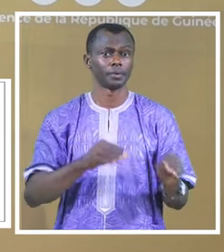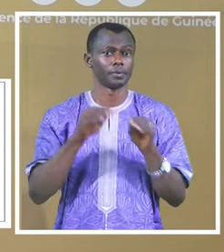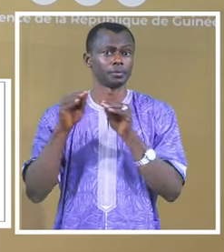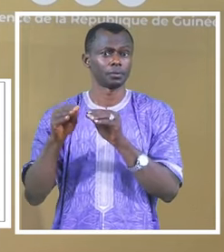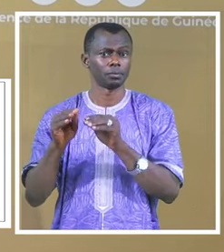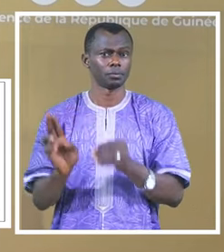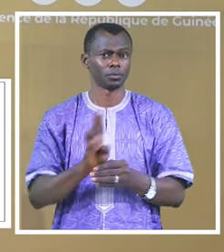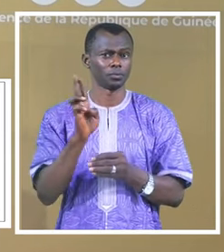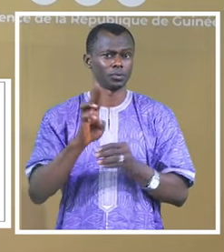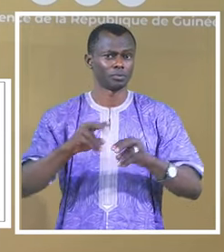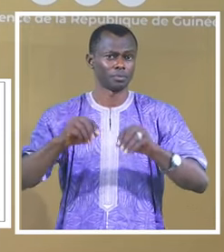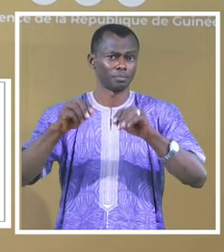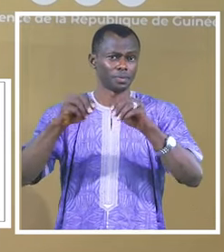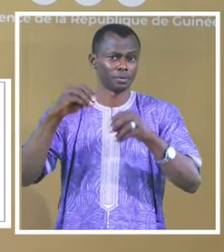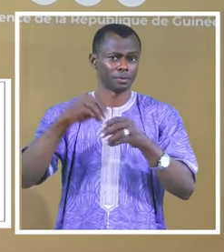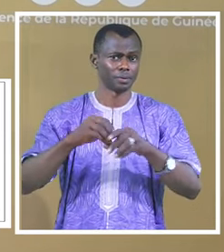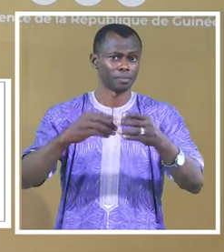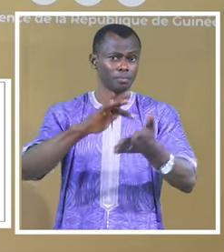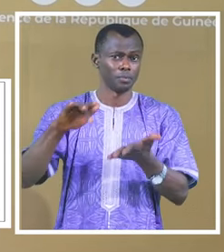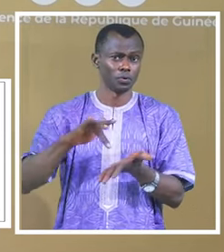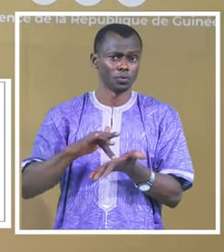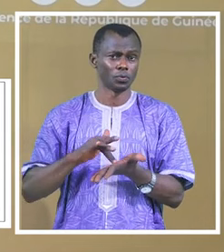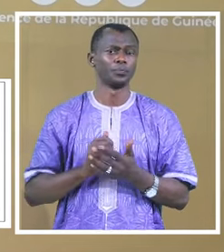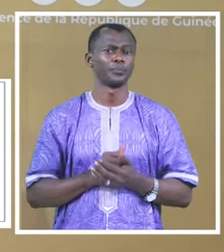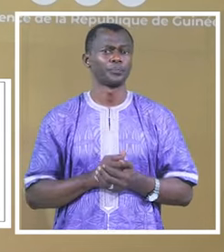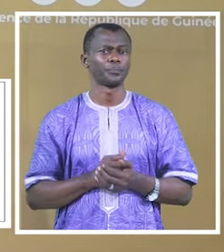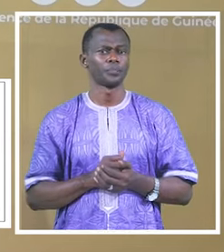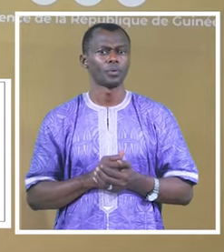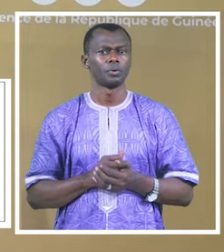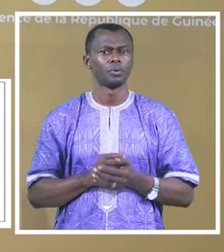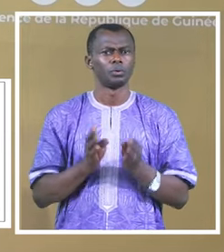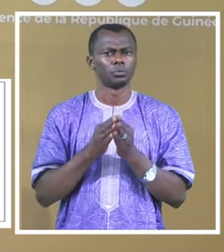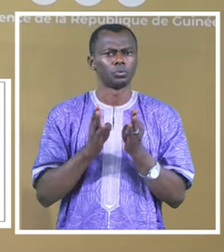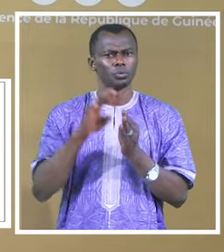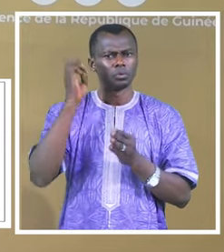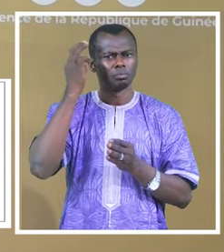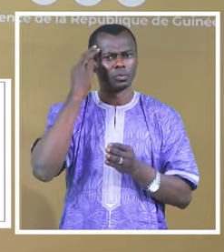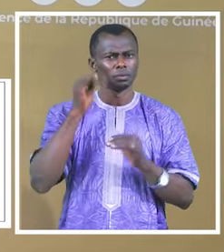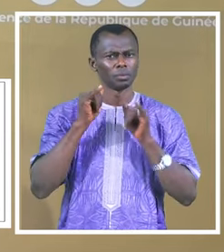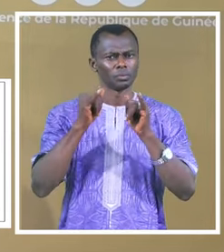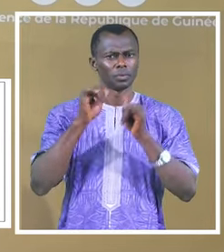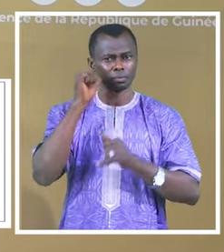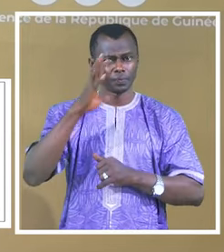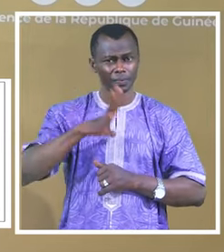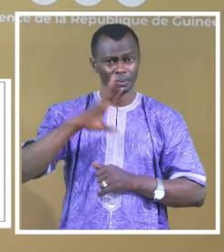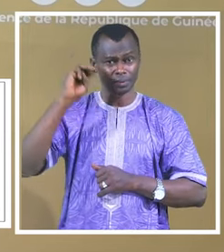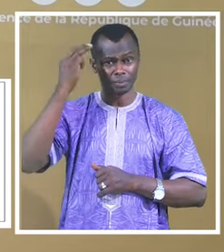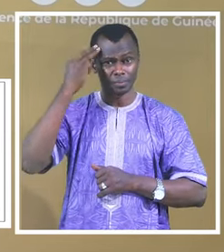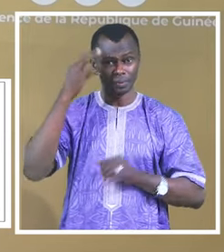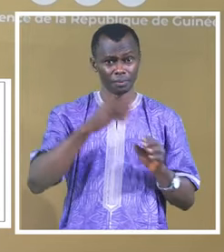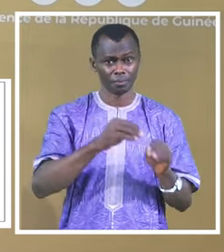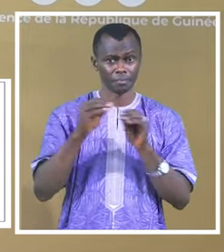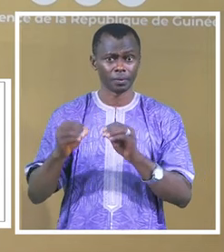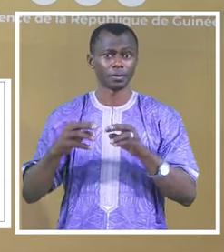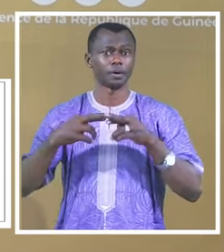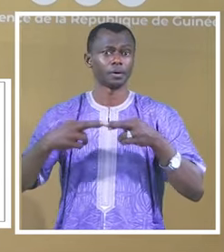milieux aquatiques, le Conseil a instruit à Madame la Ministre de se mettre en rapport avec l'ensemble des départements